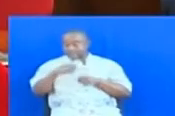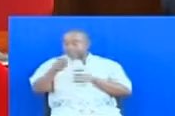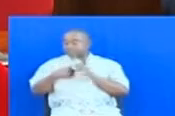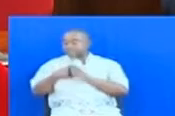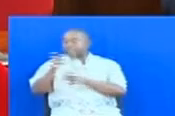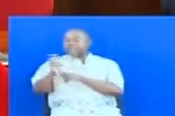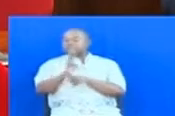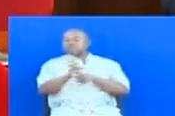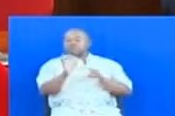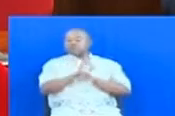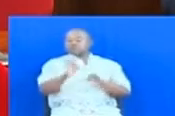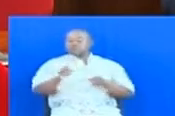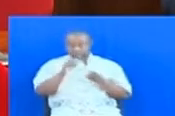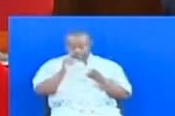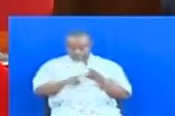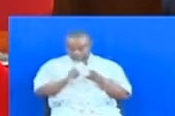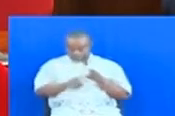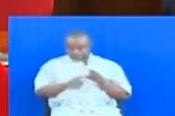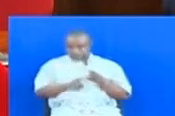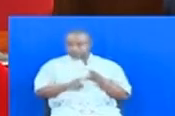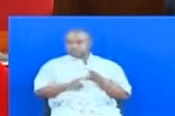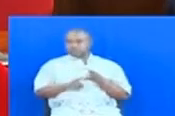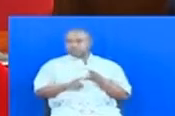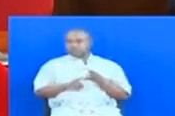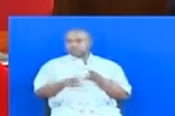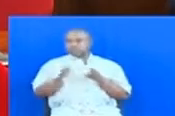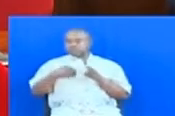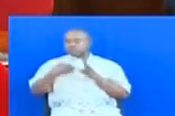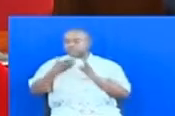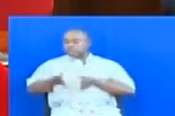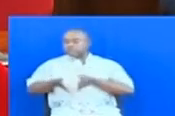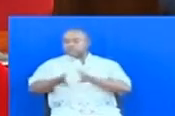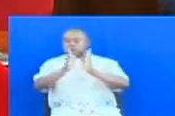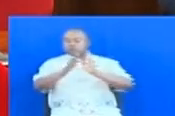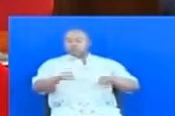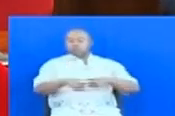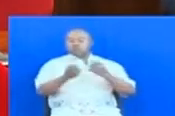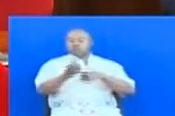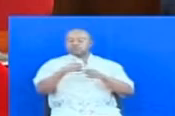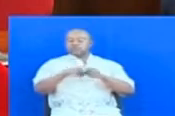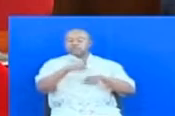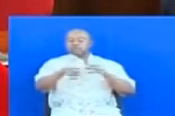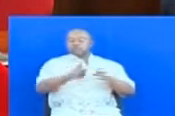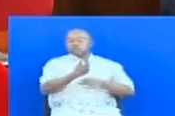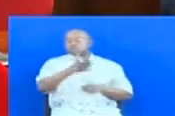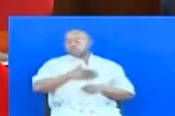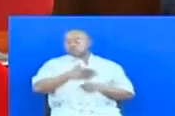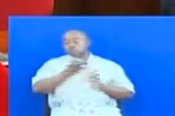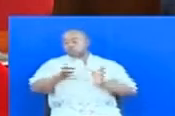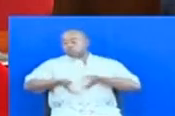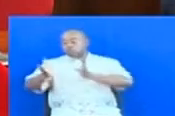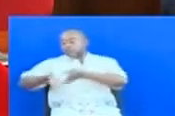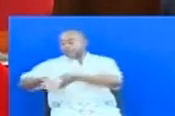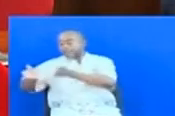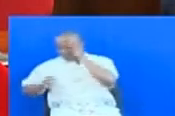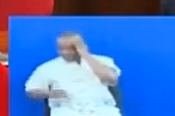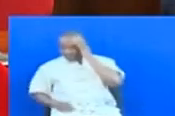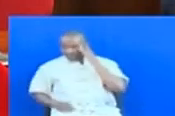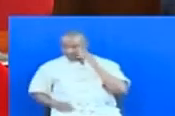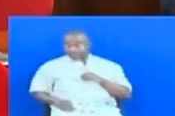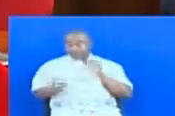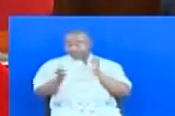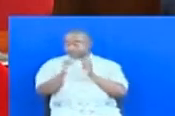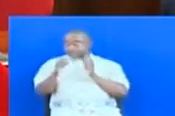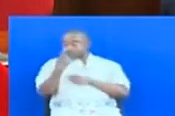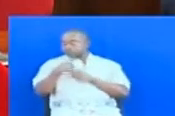vizuri, na hoja ya tatu ni barabara mbovu kwenda kwenye miradi yetu ya umwagiliaji. Kwanza nikiri